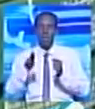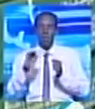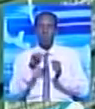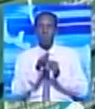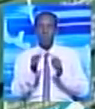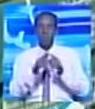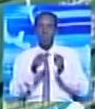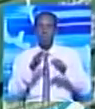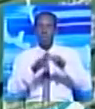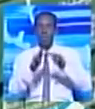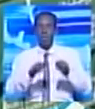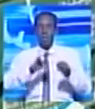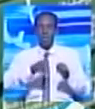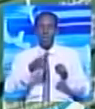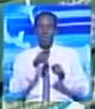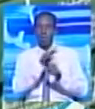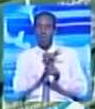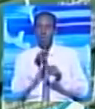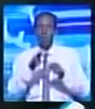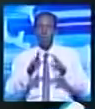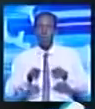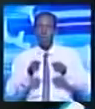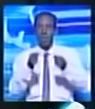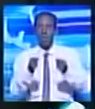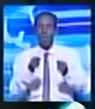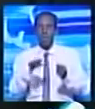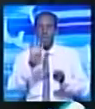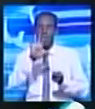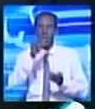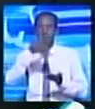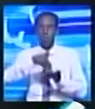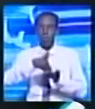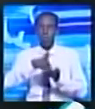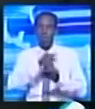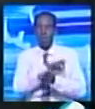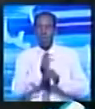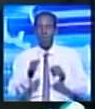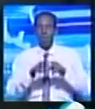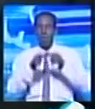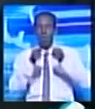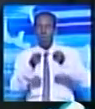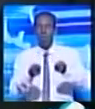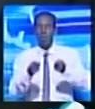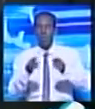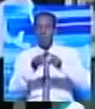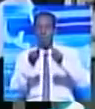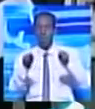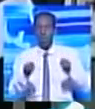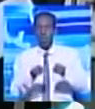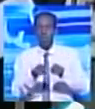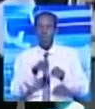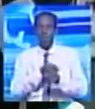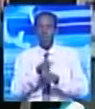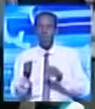Issar Ben Ibrahim Al-Areni. Ces 5000 carcasses ont été découpées, congelées et bien conditionnées dans des cartons. Il a